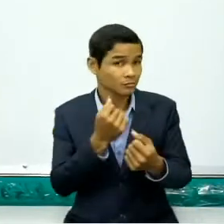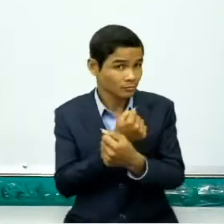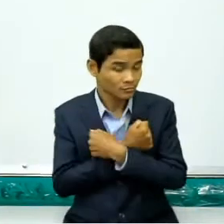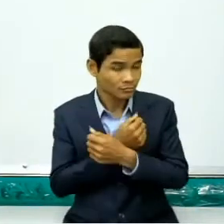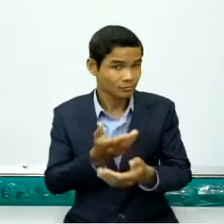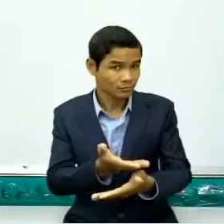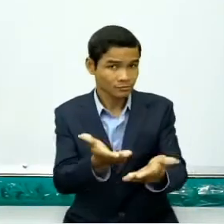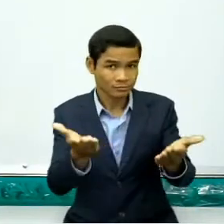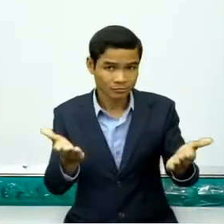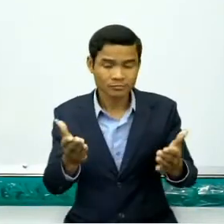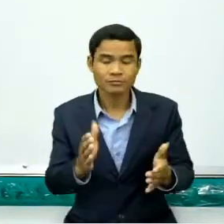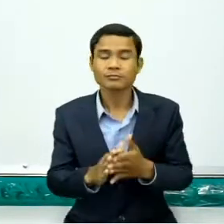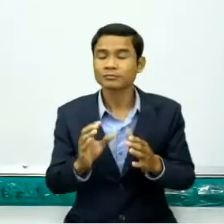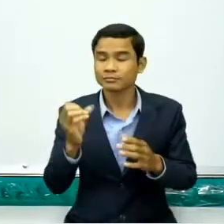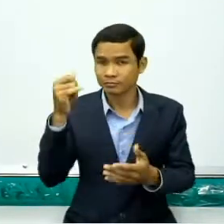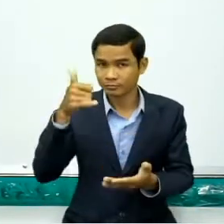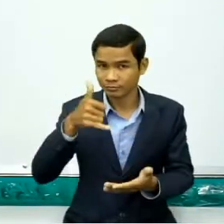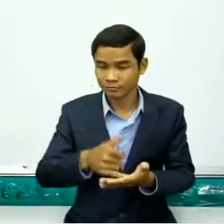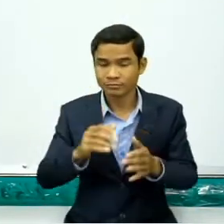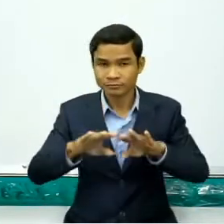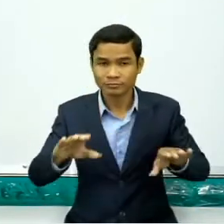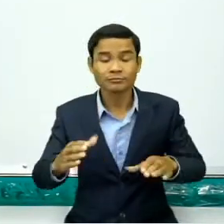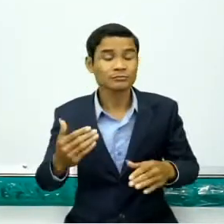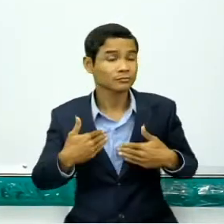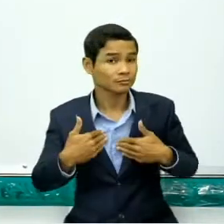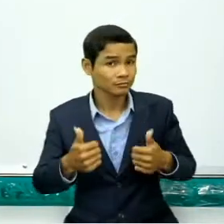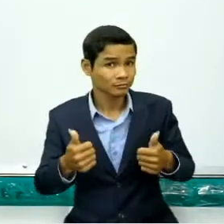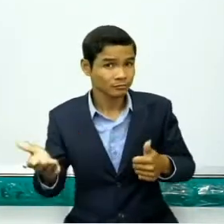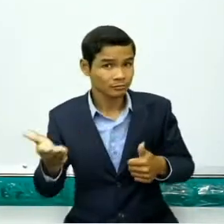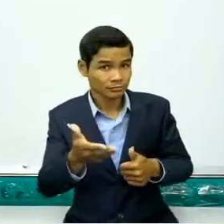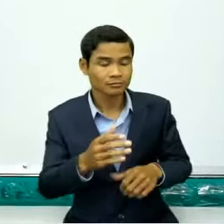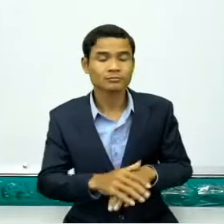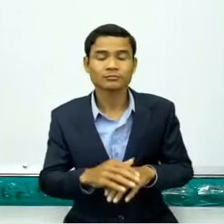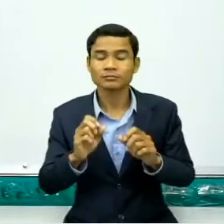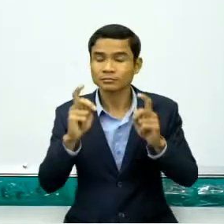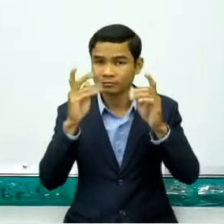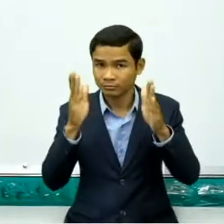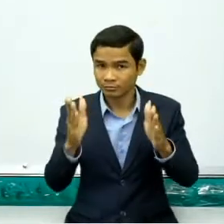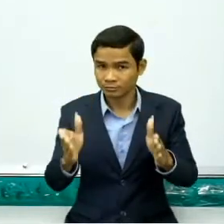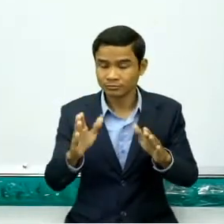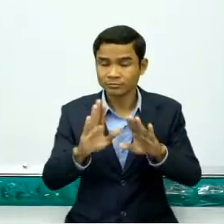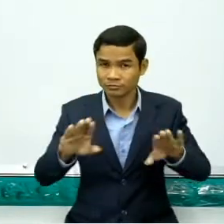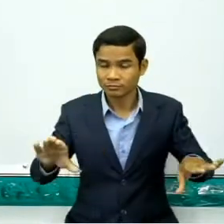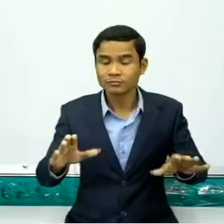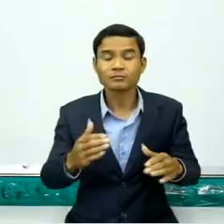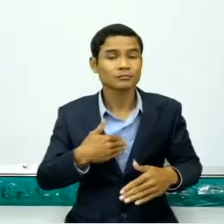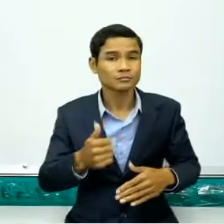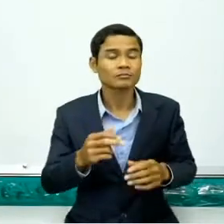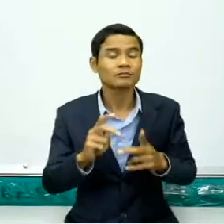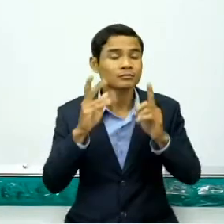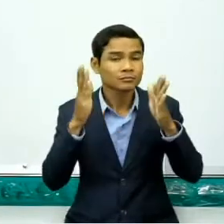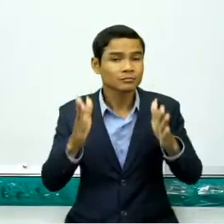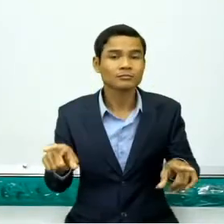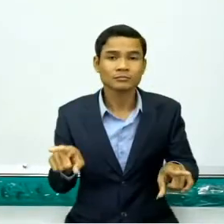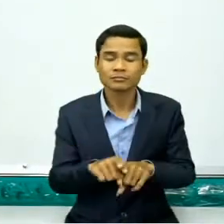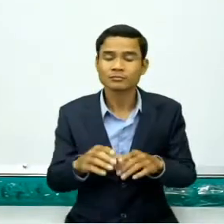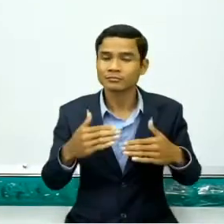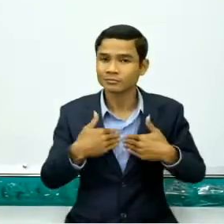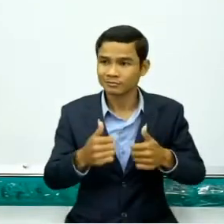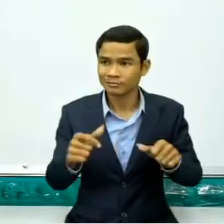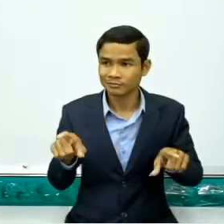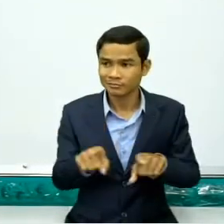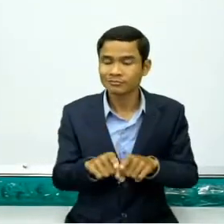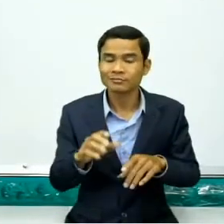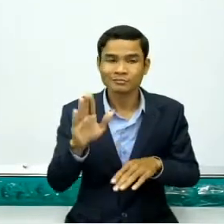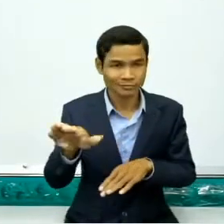rưu tình ọc nìa. Chà, ta thằng ngày ní con sọc sọc bài gì con? Chà, con sọc sọc bài ọc con chung mạnh nạc rưu vĩnh. Con sọc sọc bài đất